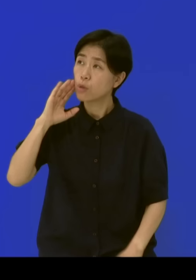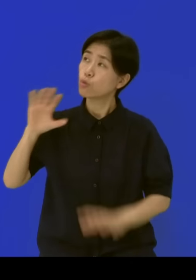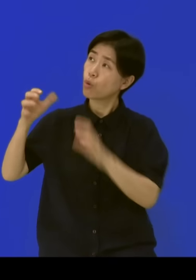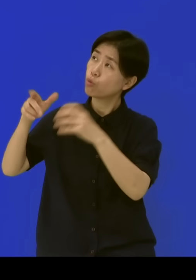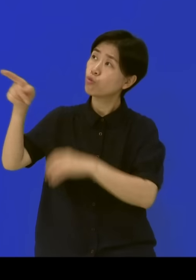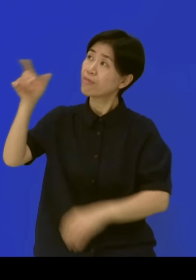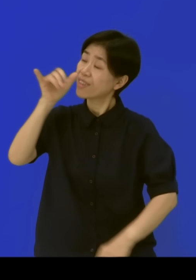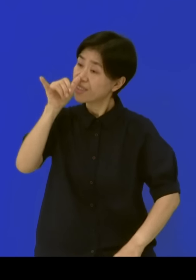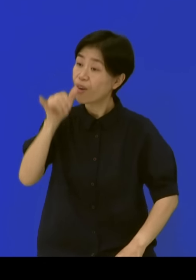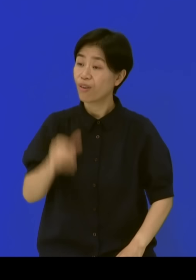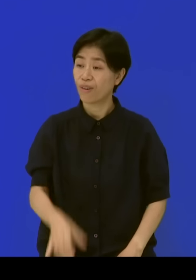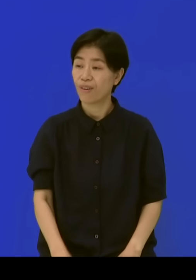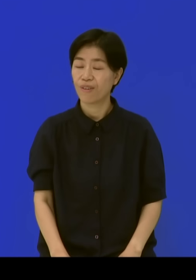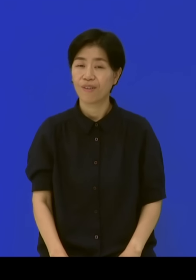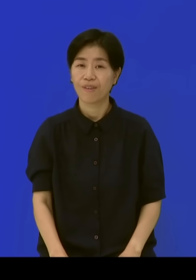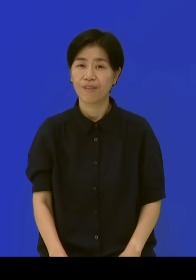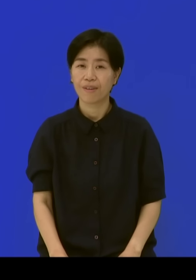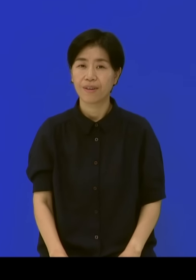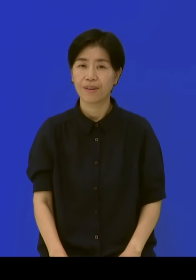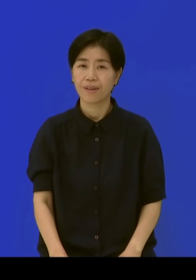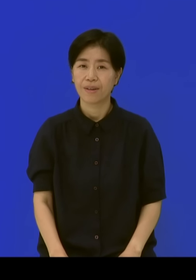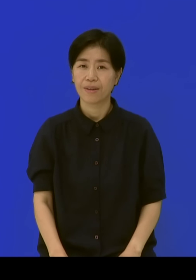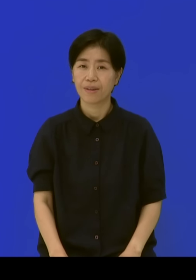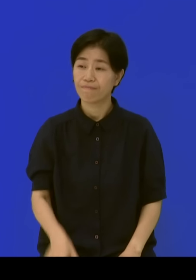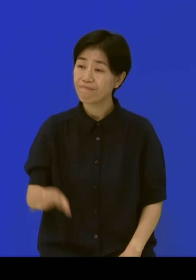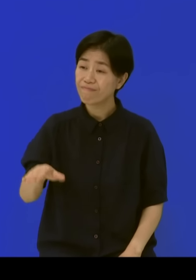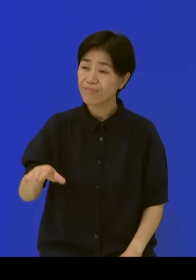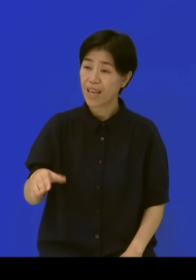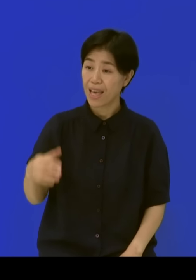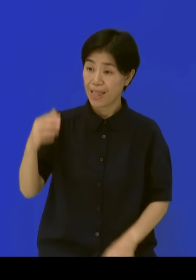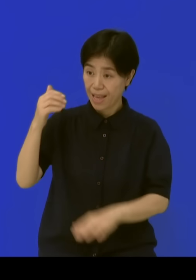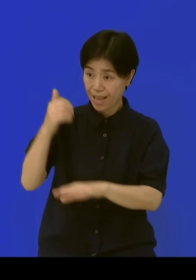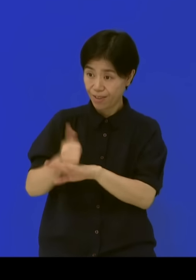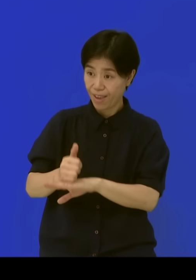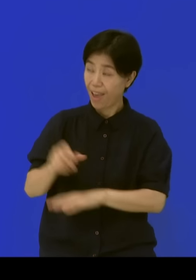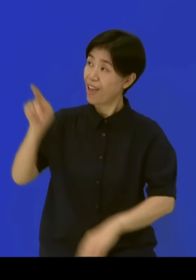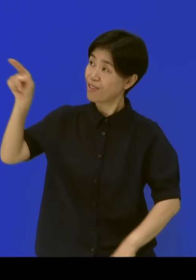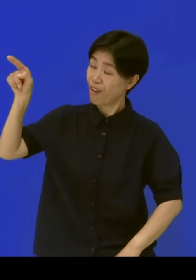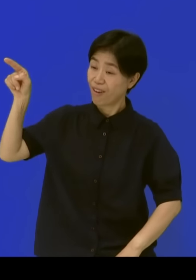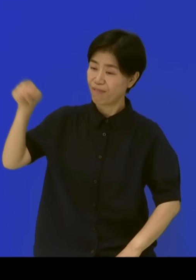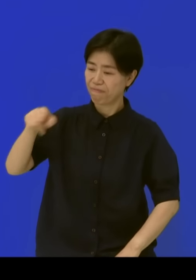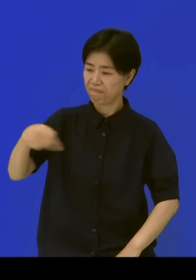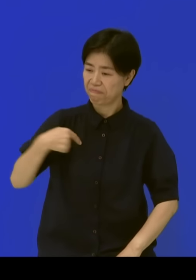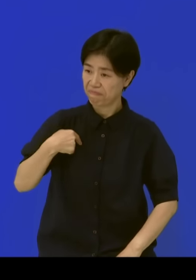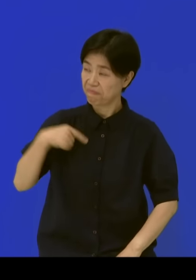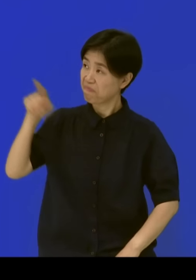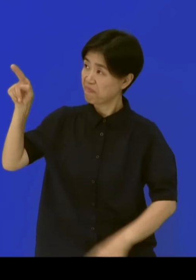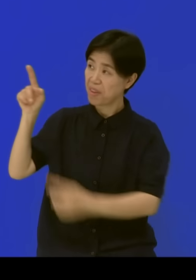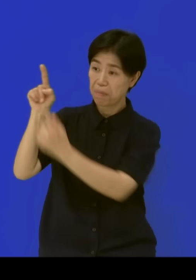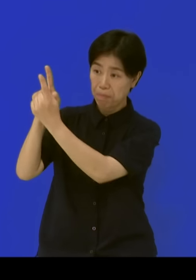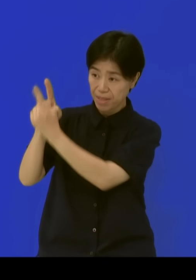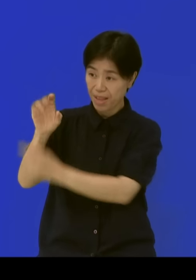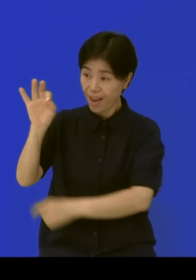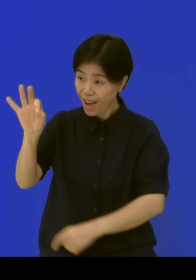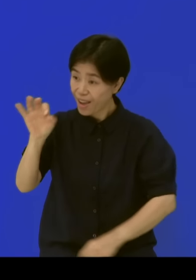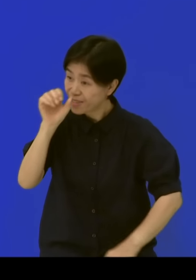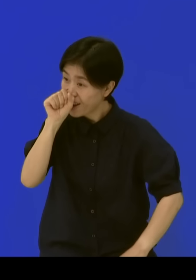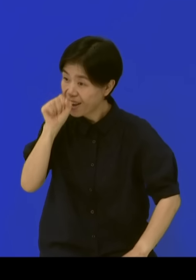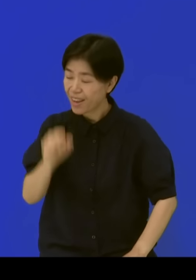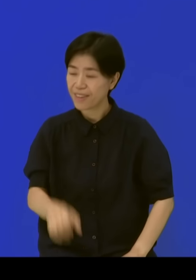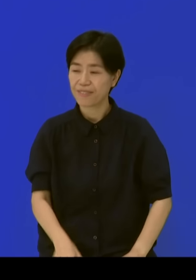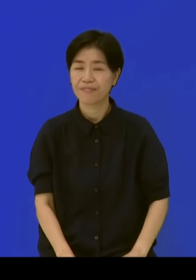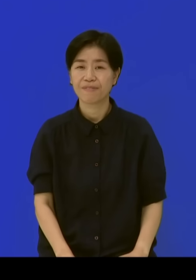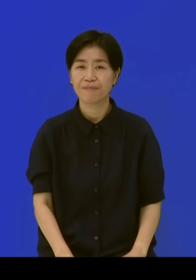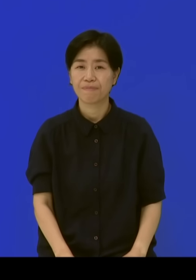만약에 존재한다는 가정하에 아버지를 나중에 천국 가서 뵙고 싶다고 얘기 드렸어요. 예. 근데